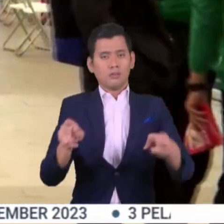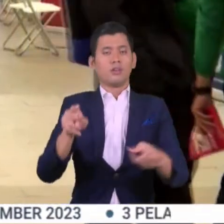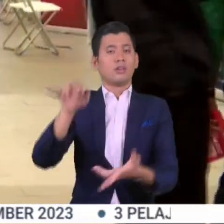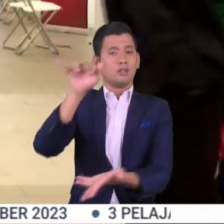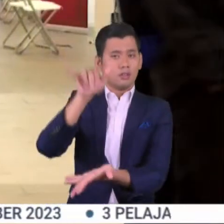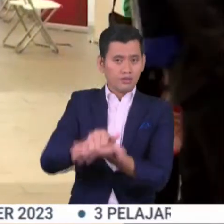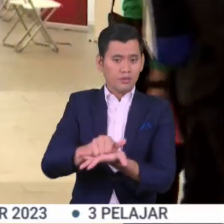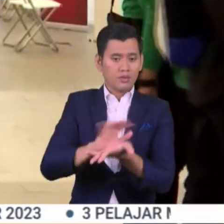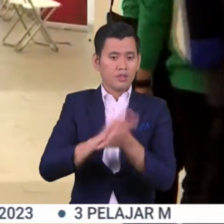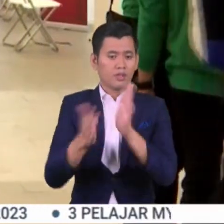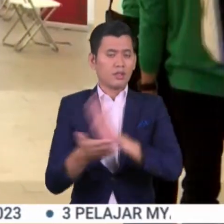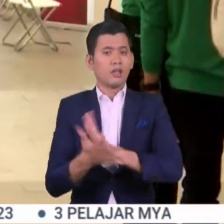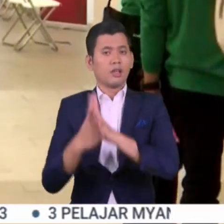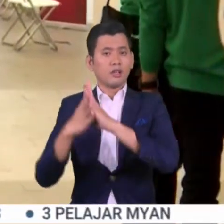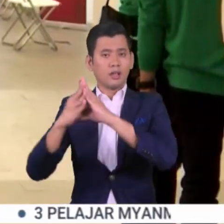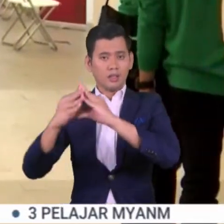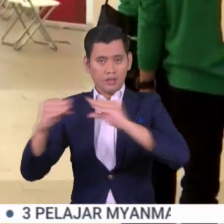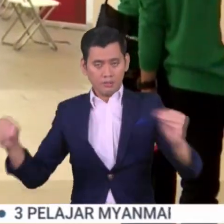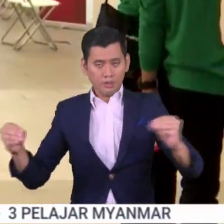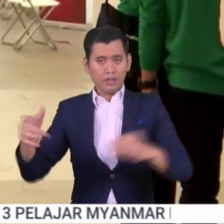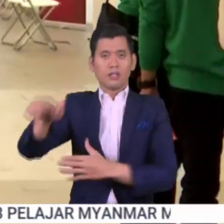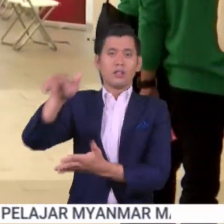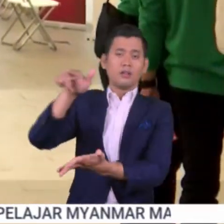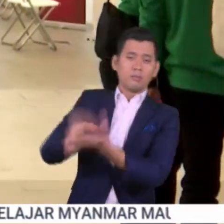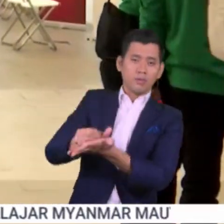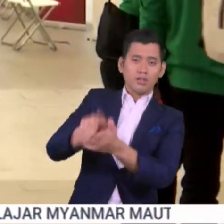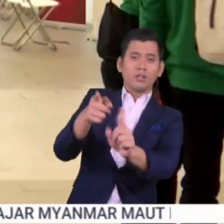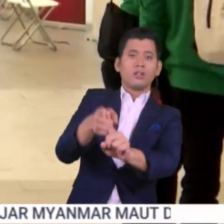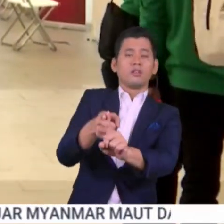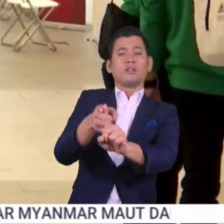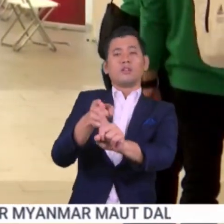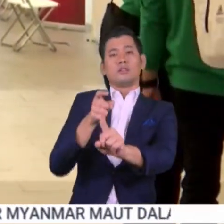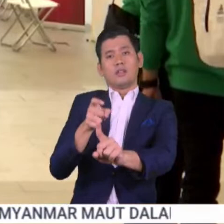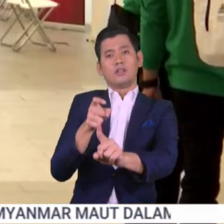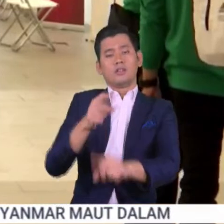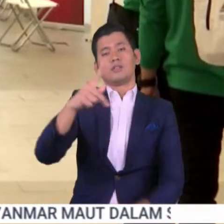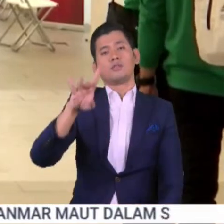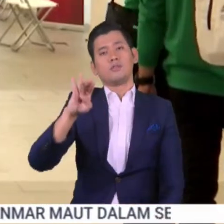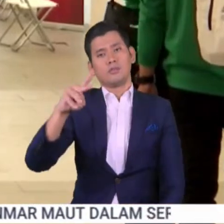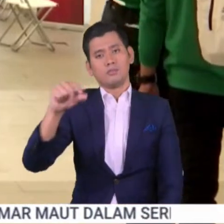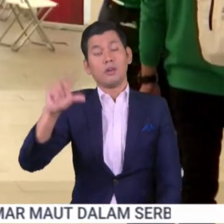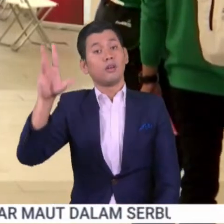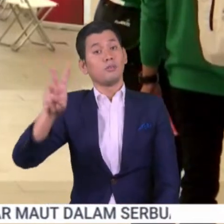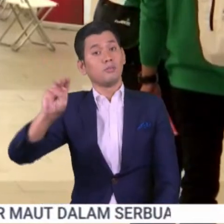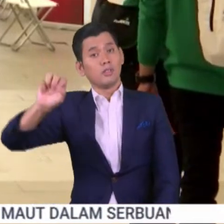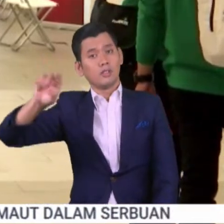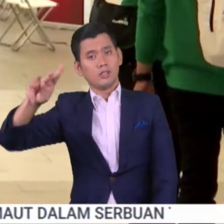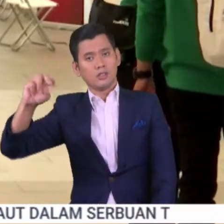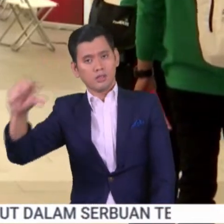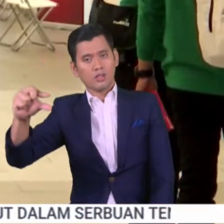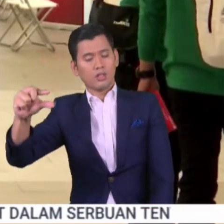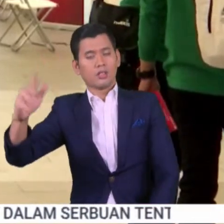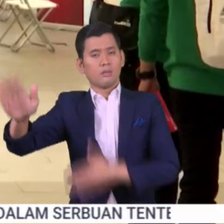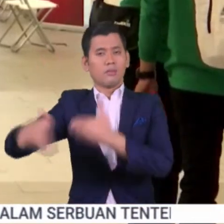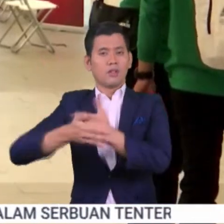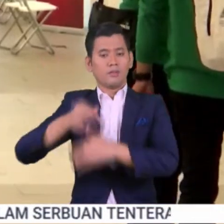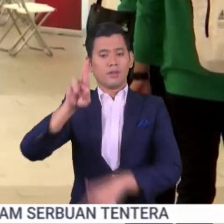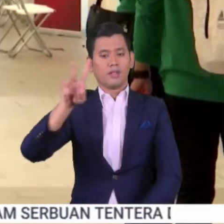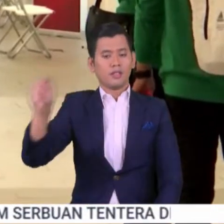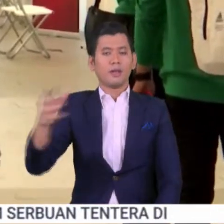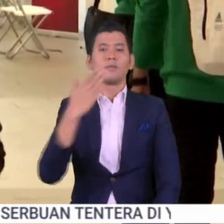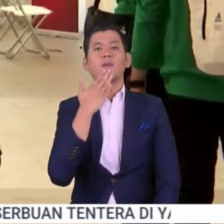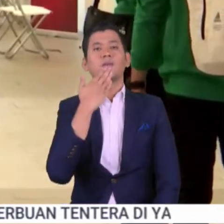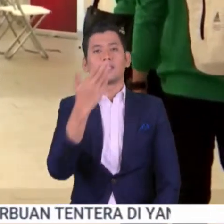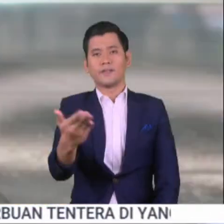Jadi setakat ini dahulu laporan saya langsung dari Kubang Menerung. Jadi kembali kepada rakan di studio. Terima kasih.